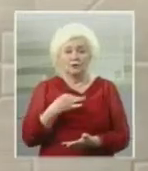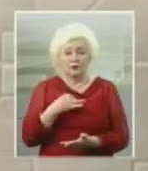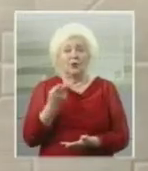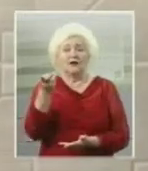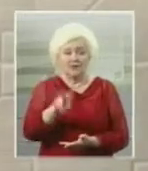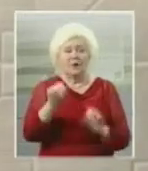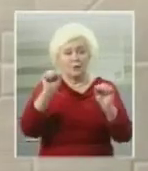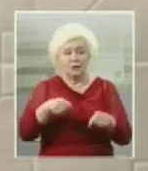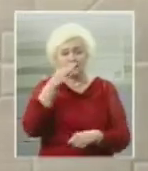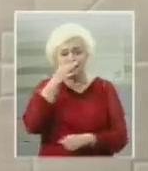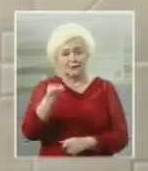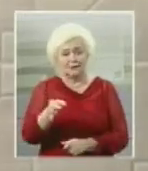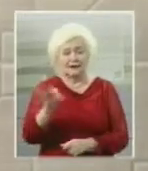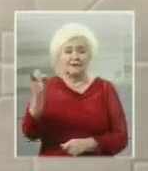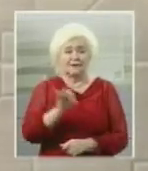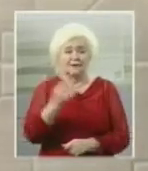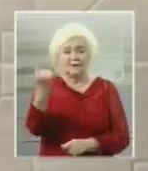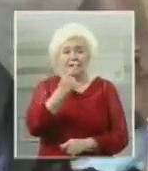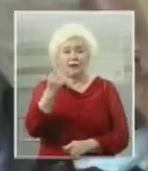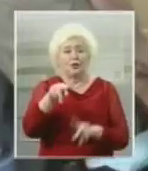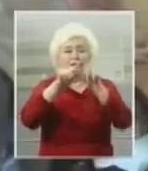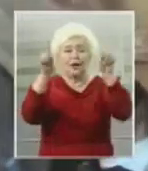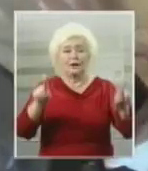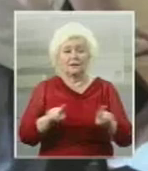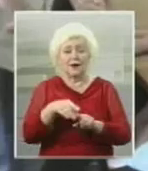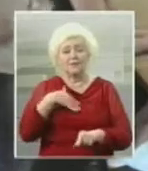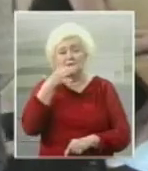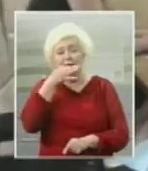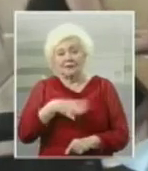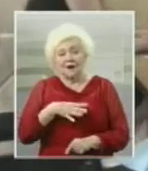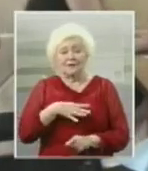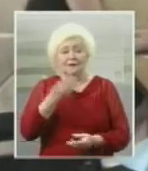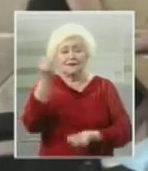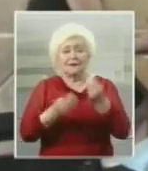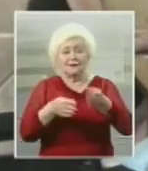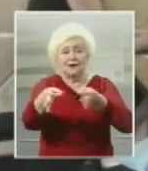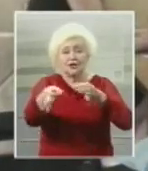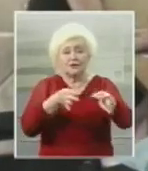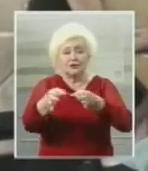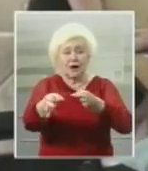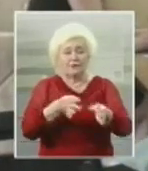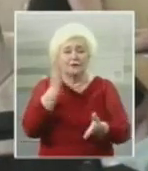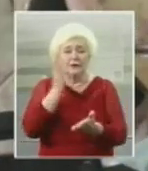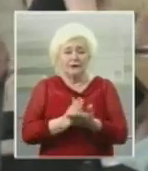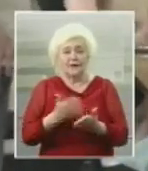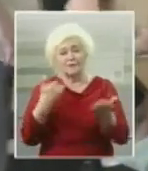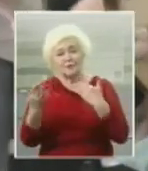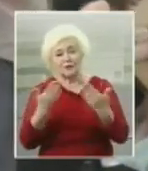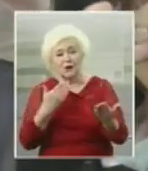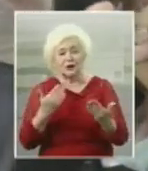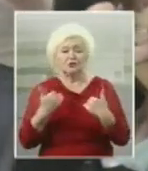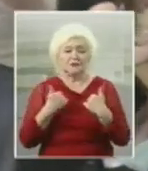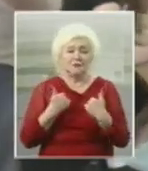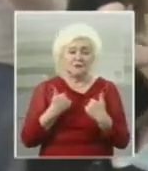можна вже сказати. І одна грамота. Мені подобається грати в шашки, бо я спілкуюсь.